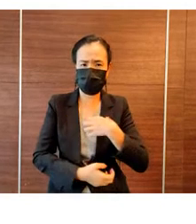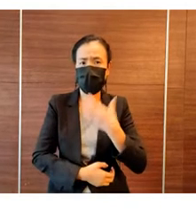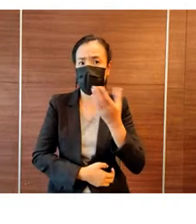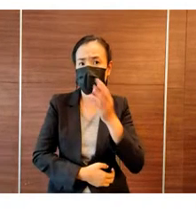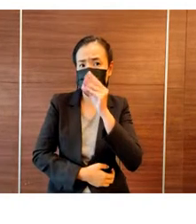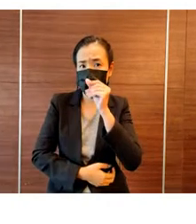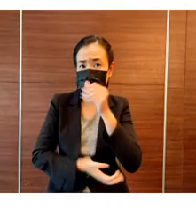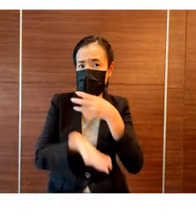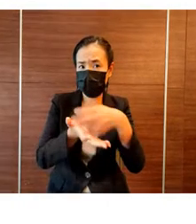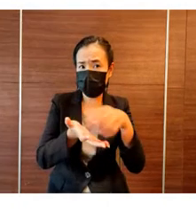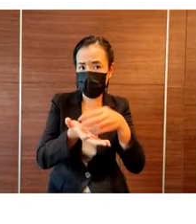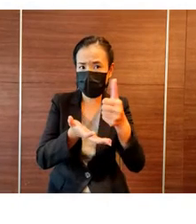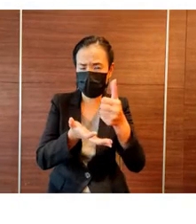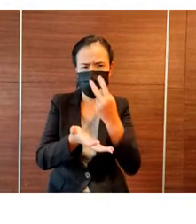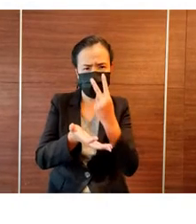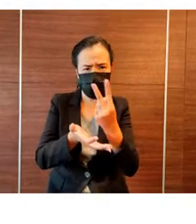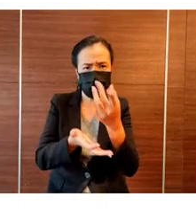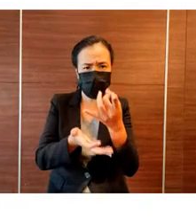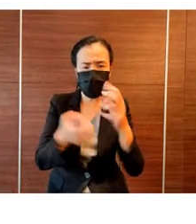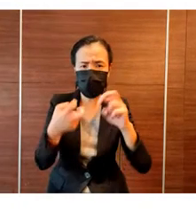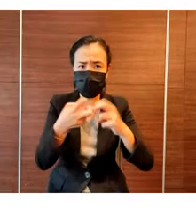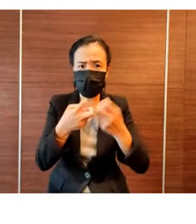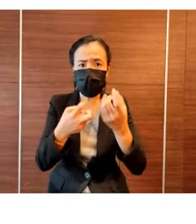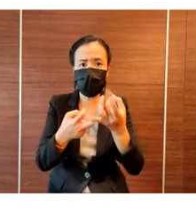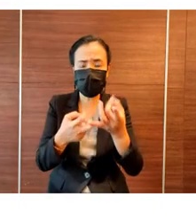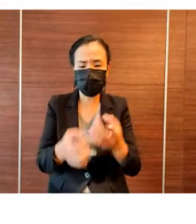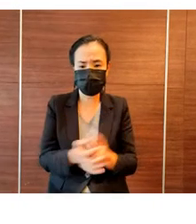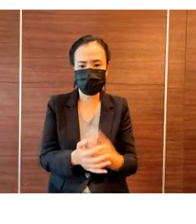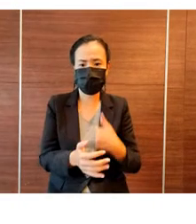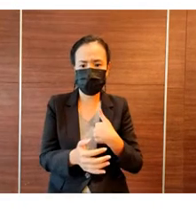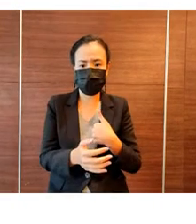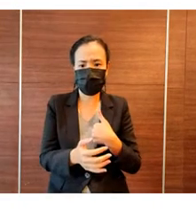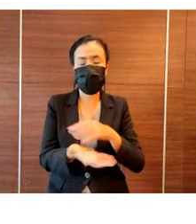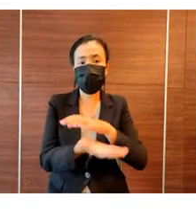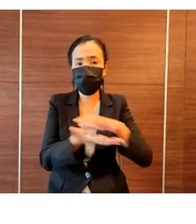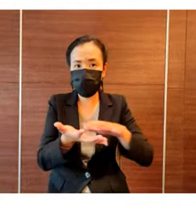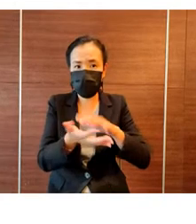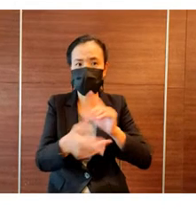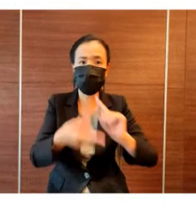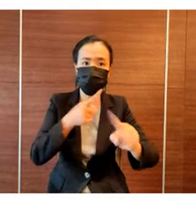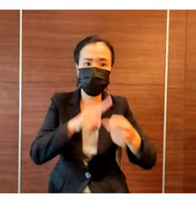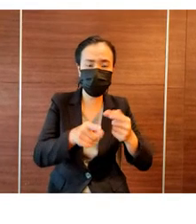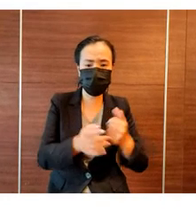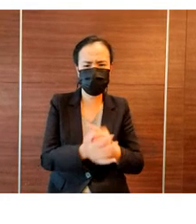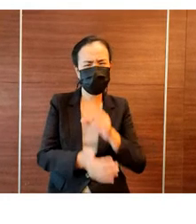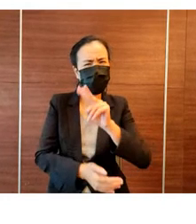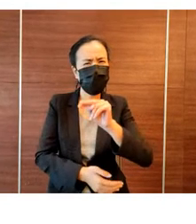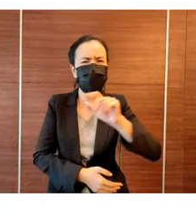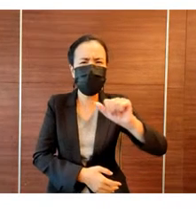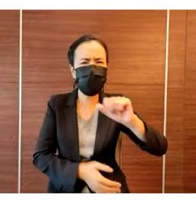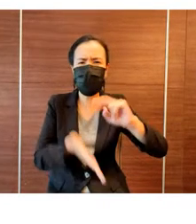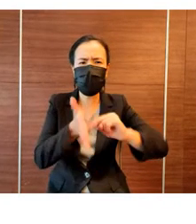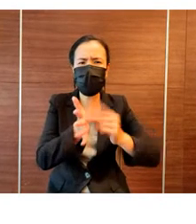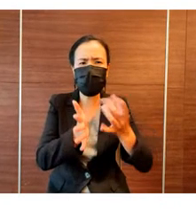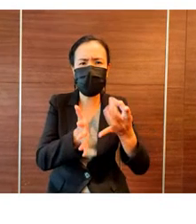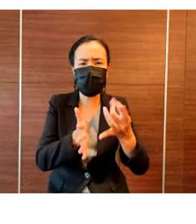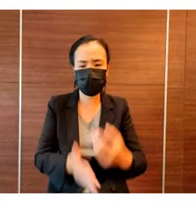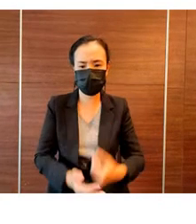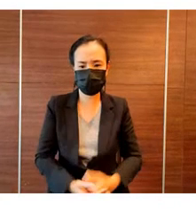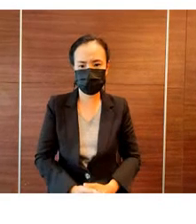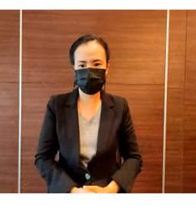องแลกเปลี่ยนนิดนึงว่าเราเห็นอะไรมั่งจากการที่เราคุกคีกับเพื่อนๆ นะคะแล้วก็ NA คืออะไรอย่างเงี้ยค่ะ